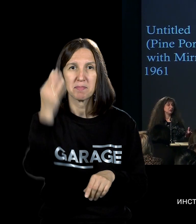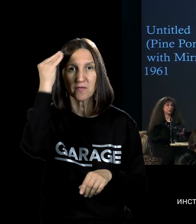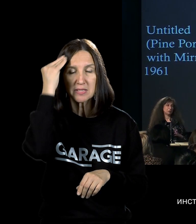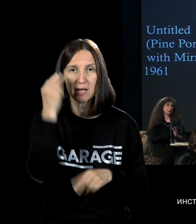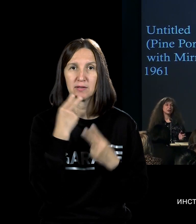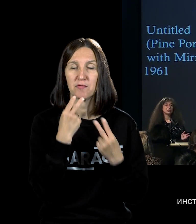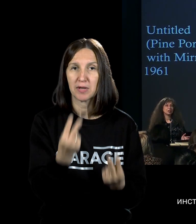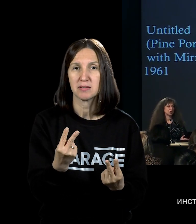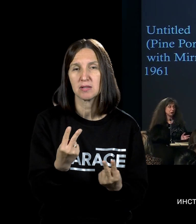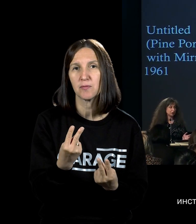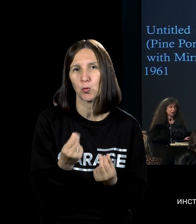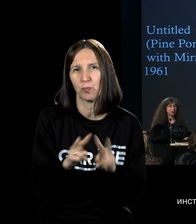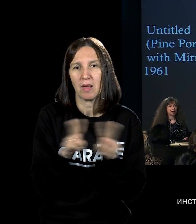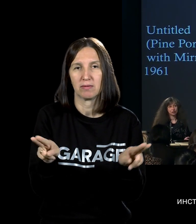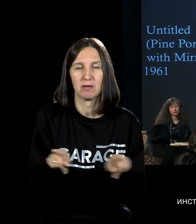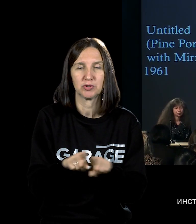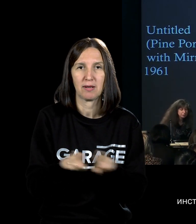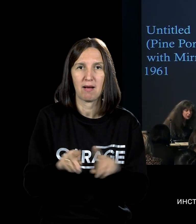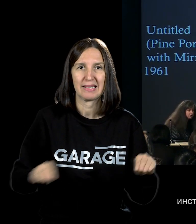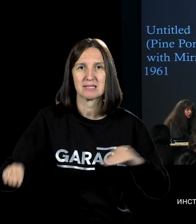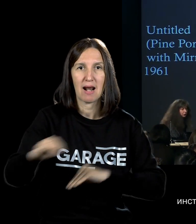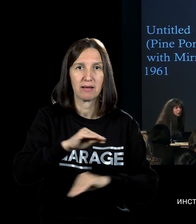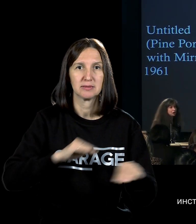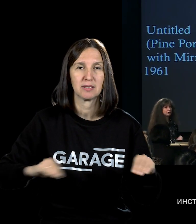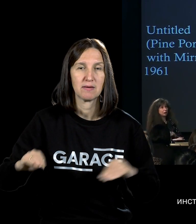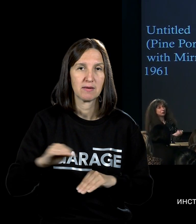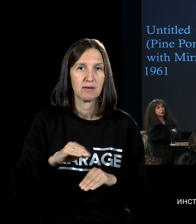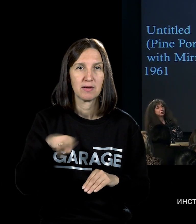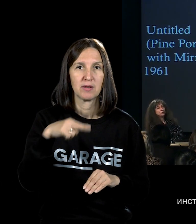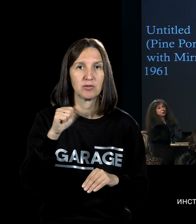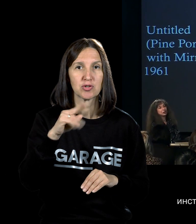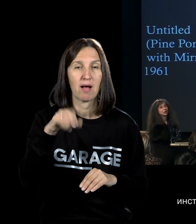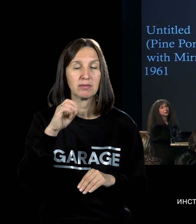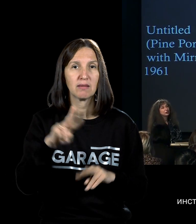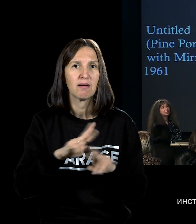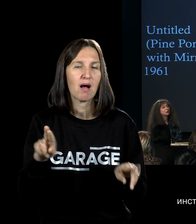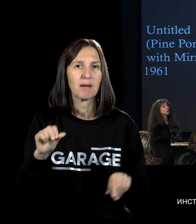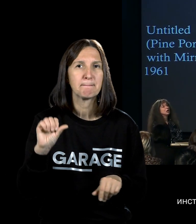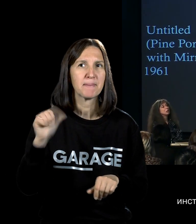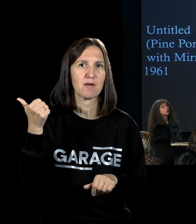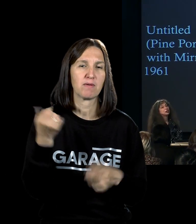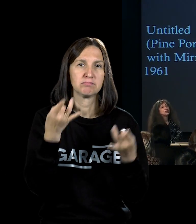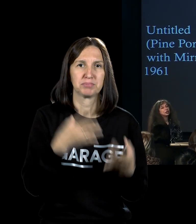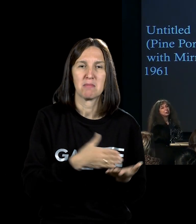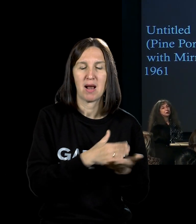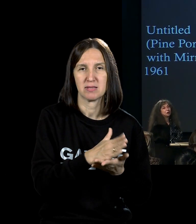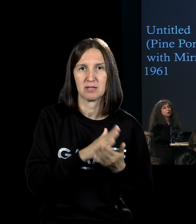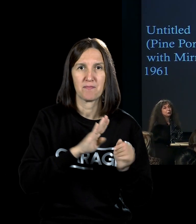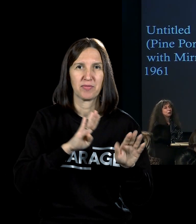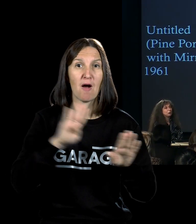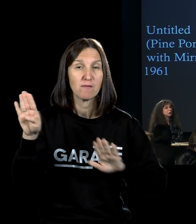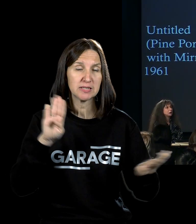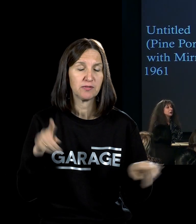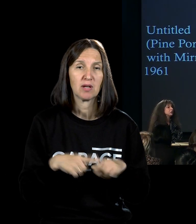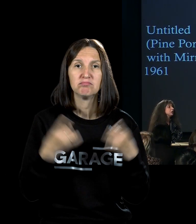это выглядит примерно так же, как инсталляция Джада, да, как первые минималистские выставки, это простейшие